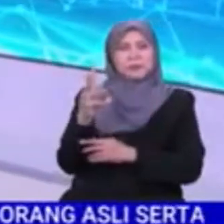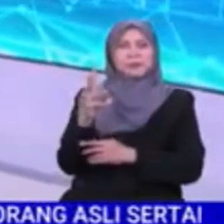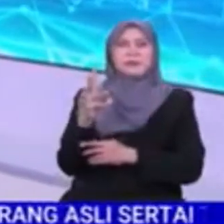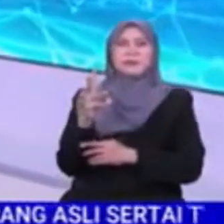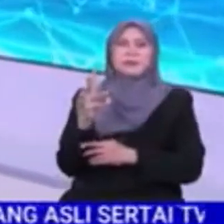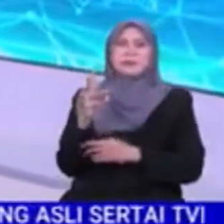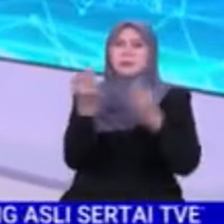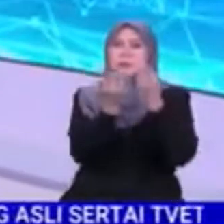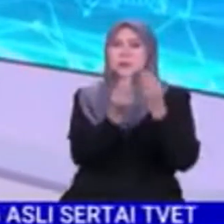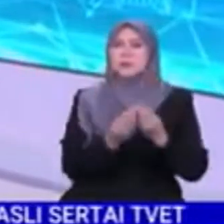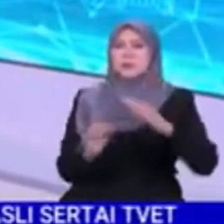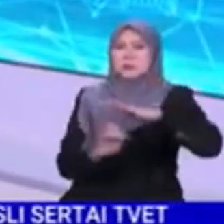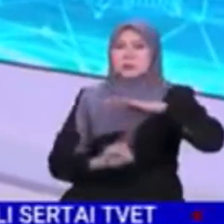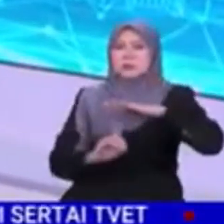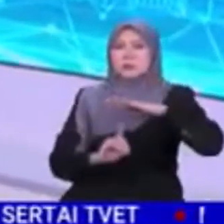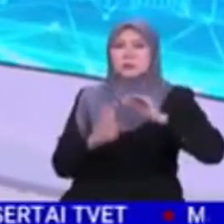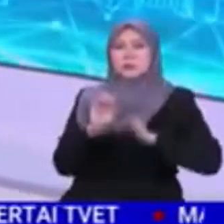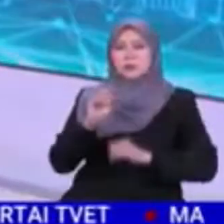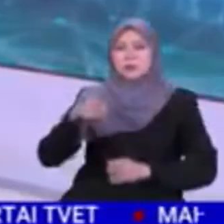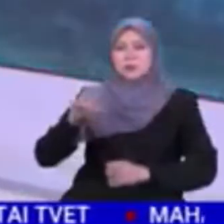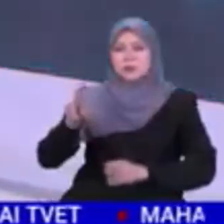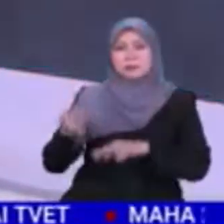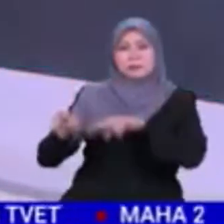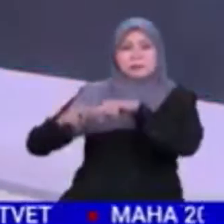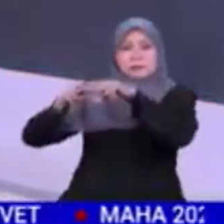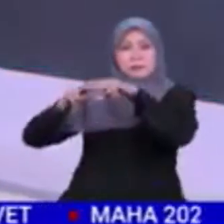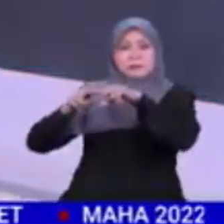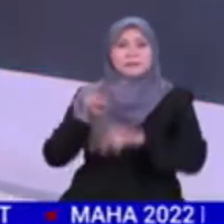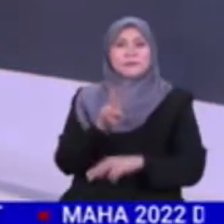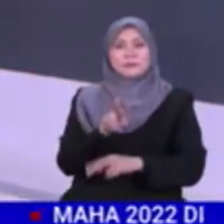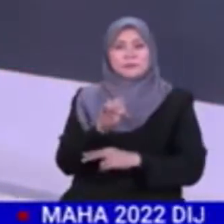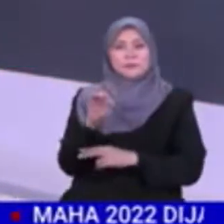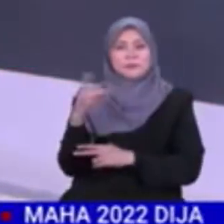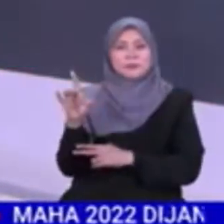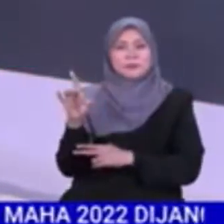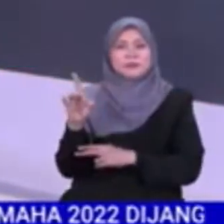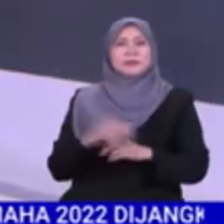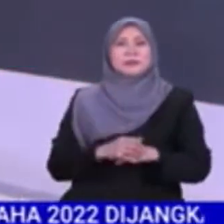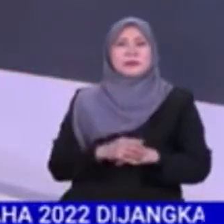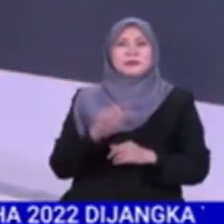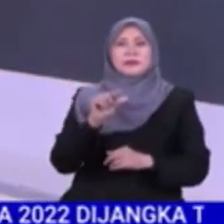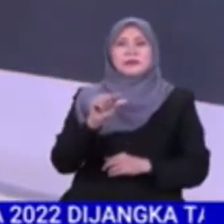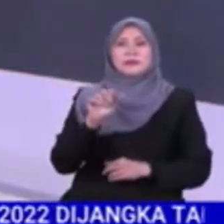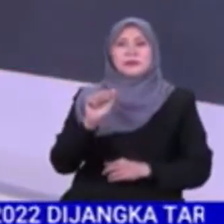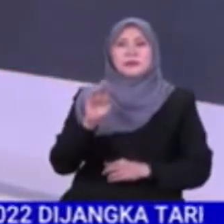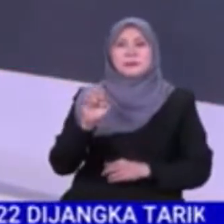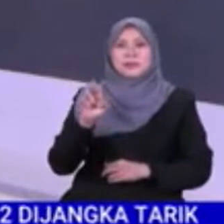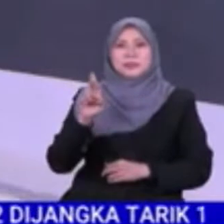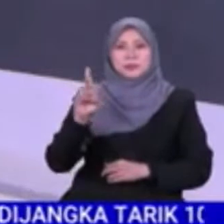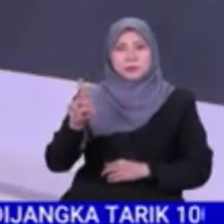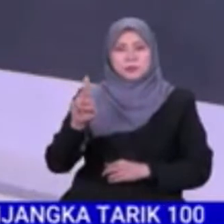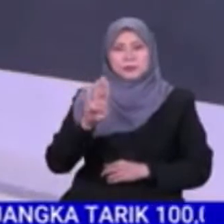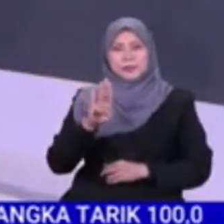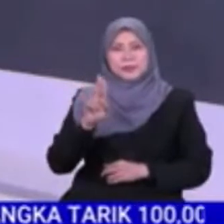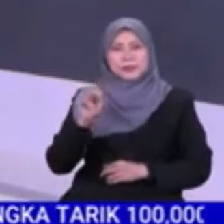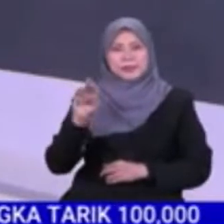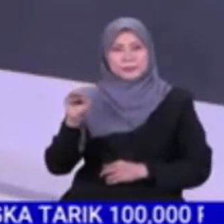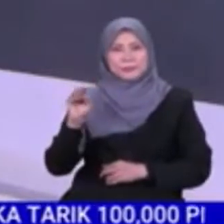ketika kadar dasar semalaman opr meningkat pada 2018 Gubernur Bank Negara Malaysia